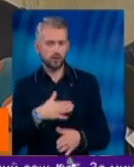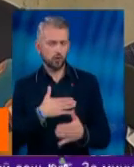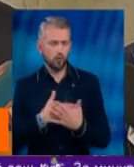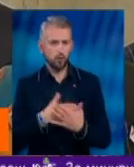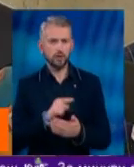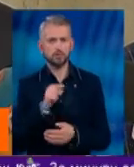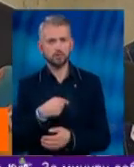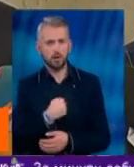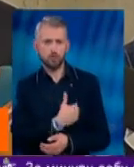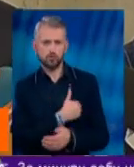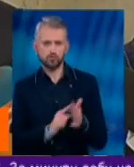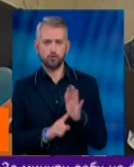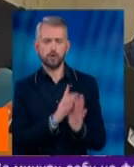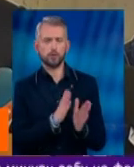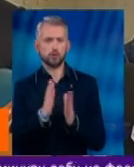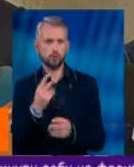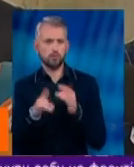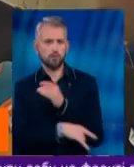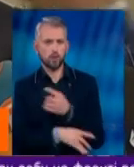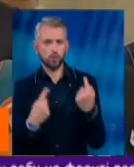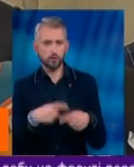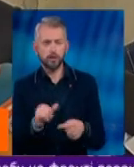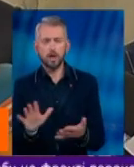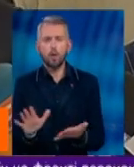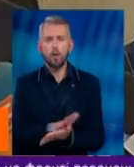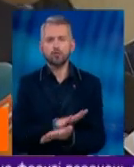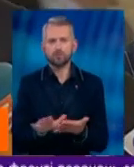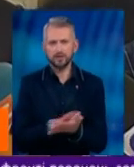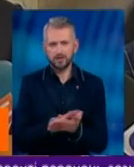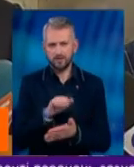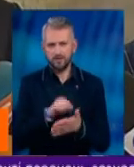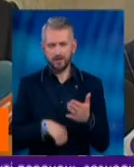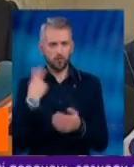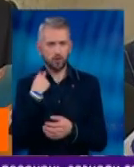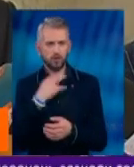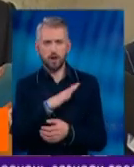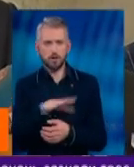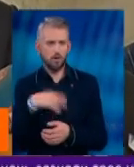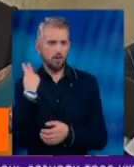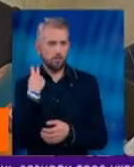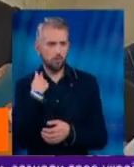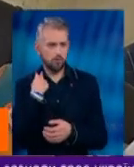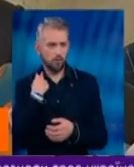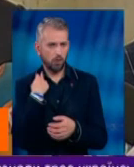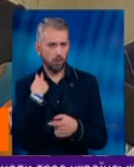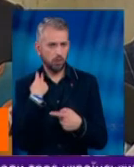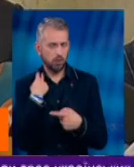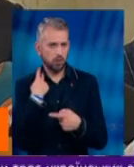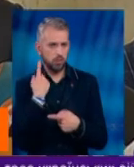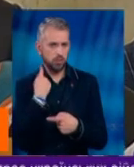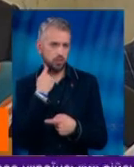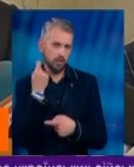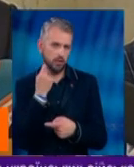що він хоче почати процедуру банкрутства і очиститись від тих боргів, а не бути в борговій ямі до смерті, ще щоб його